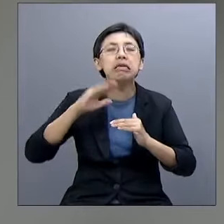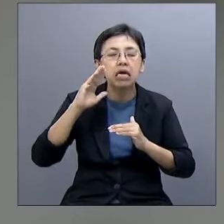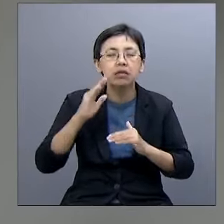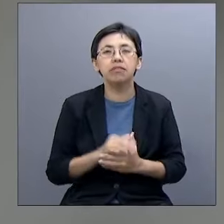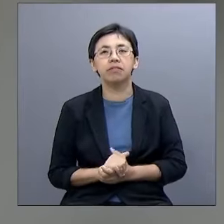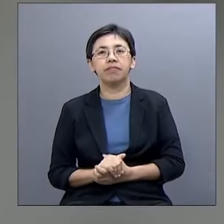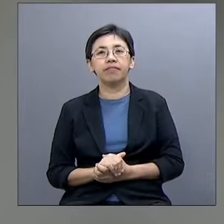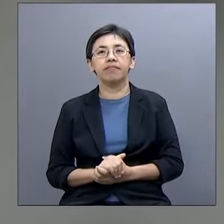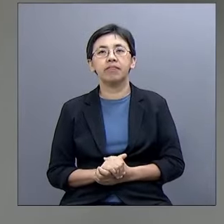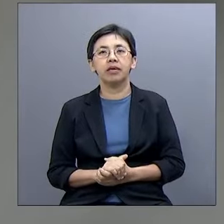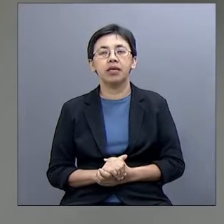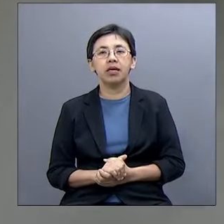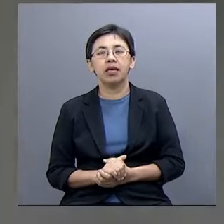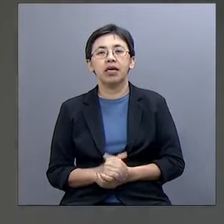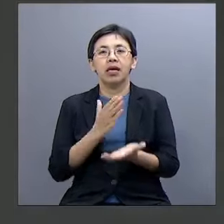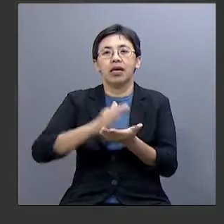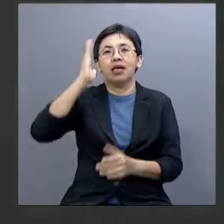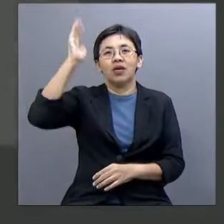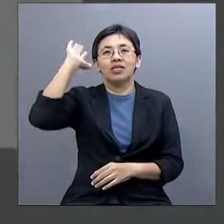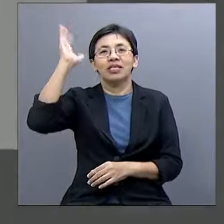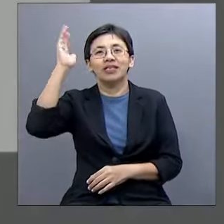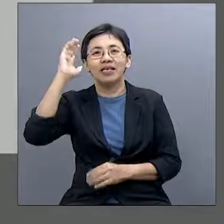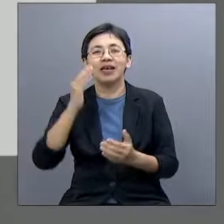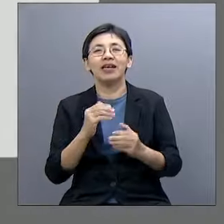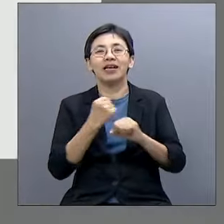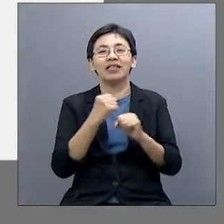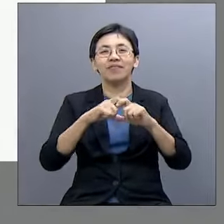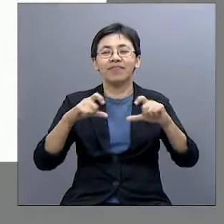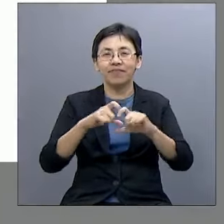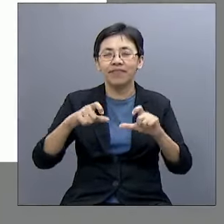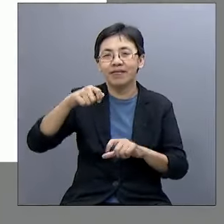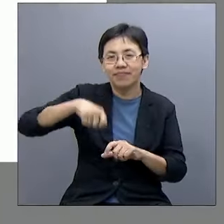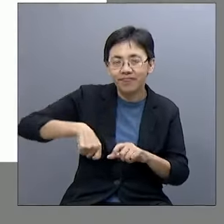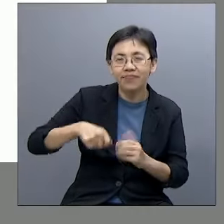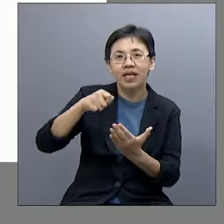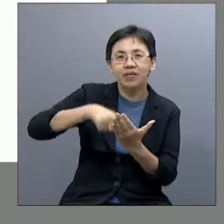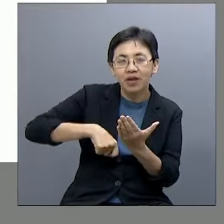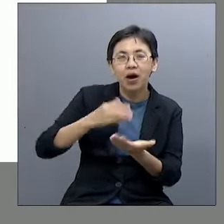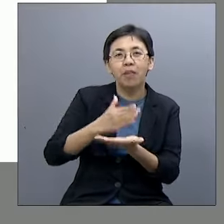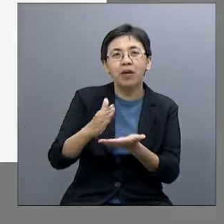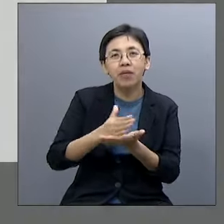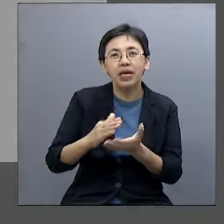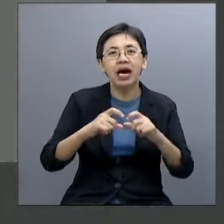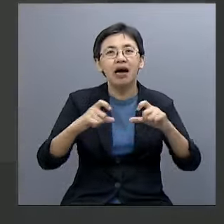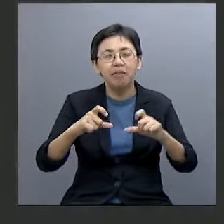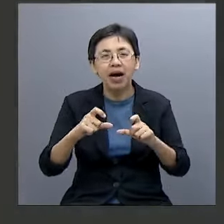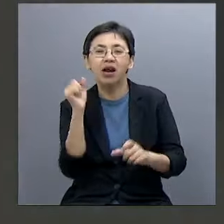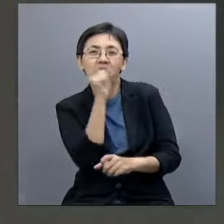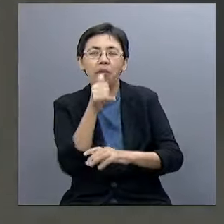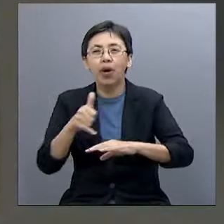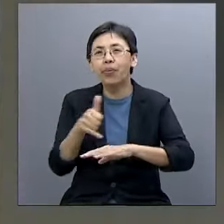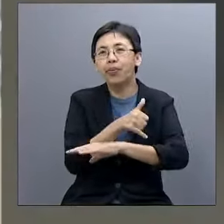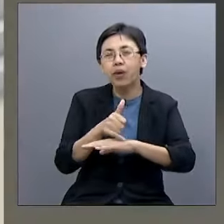ภาพโฆษณาชวนเชื่อแบบนี้ล่ะค่ะให้ใช้บัตรเครดิตเนี่ยสเอ่อให้ผ่อนบัตรคอนเสิร์ตได้ในอัตรา